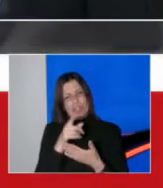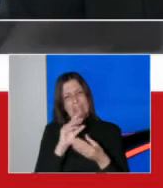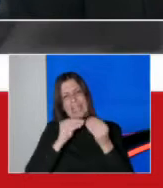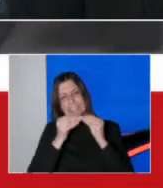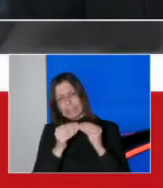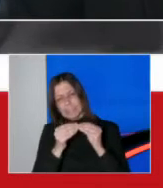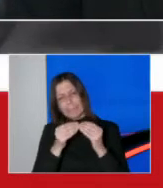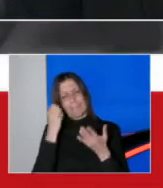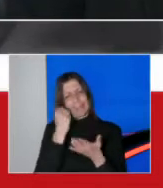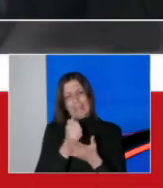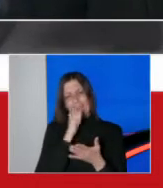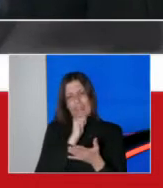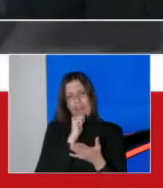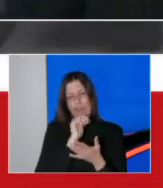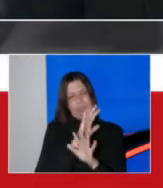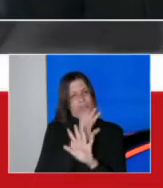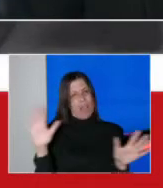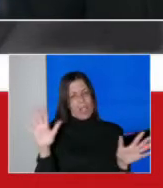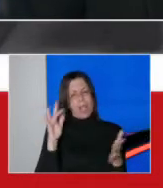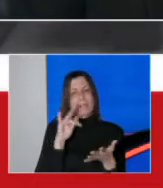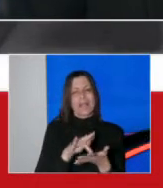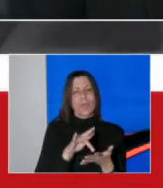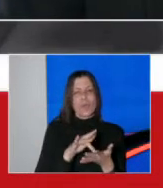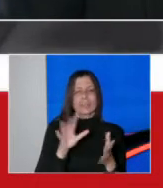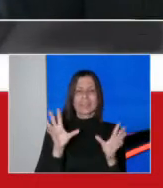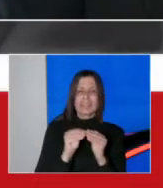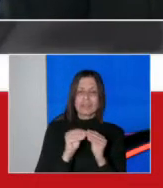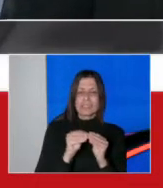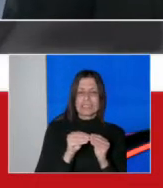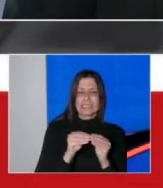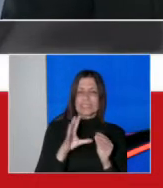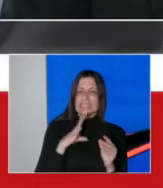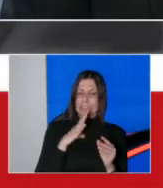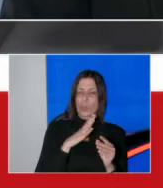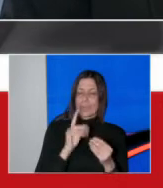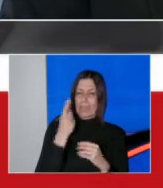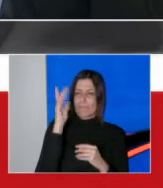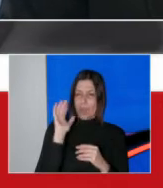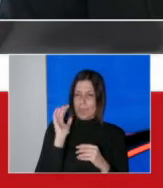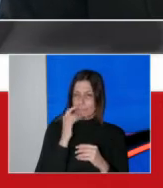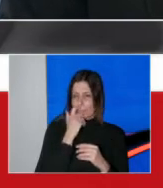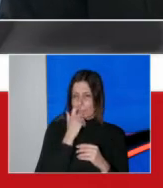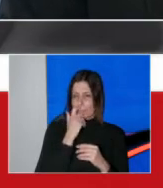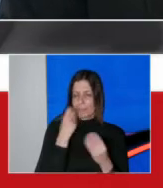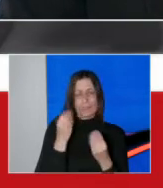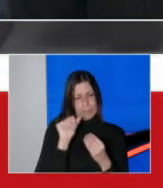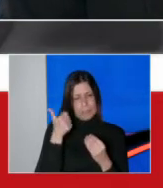לצמצם את התו הירוק רק למקומות עם בעלי סיכון גבוה? תראה, קודם כל אני כמובן אתייחס אך